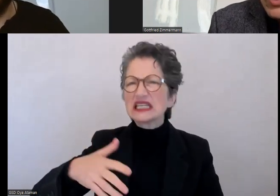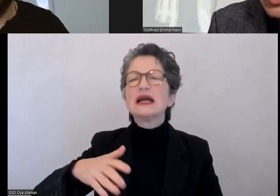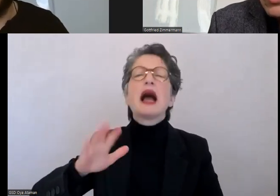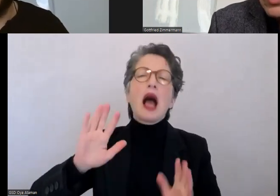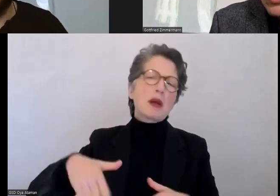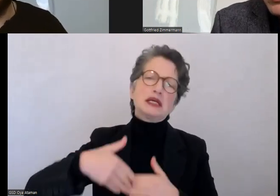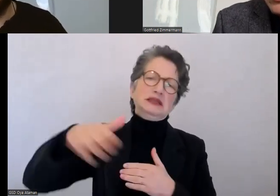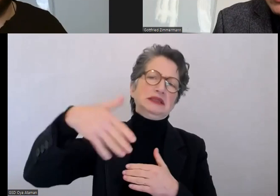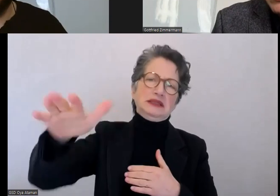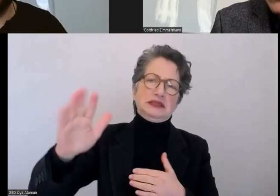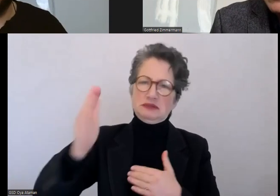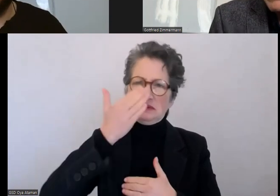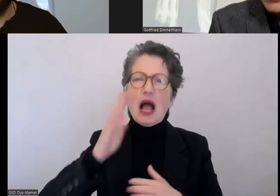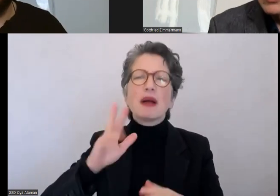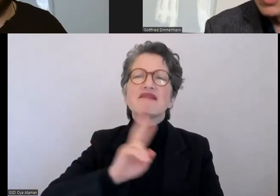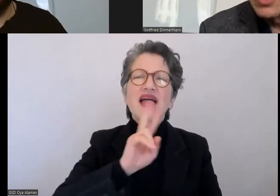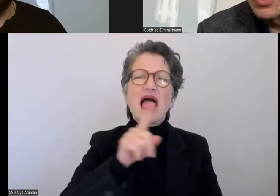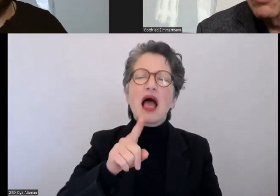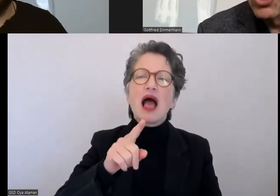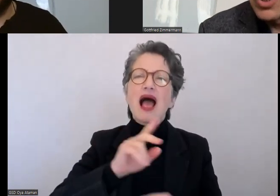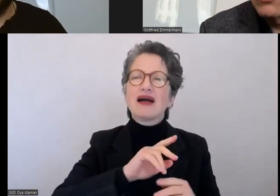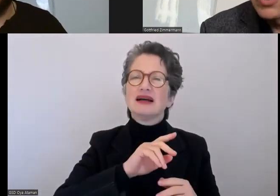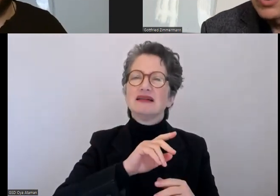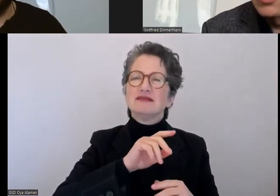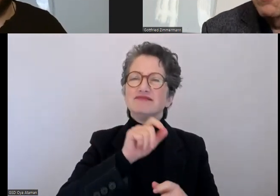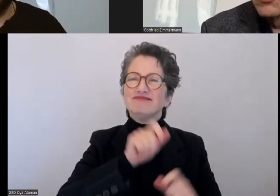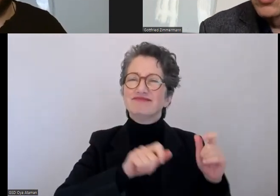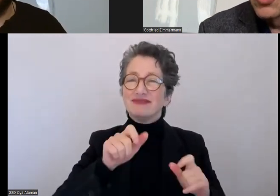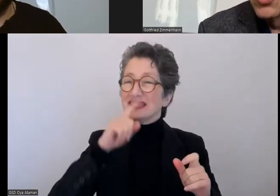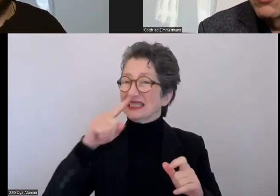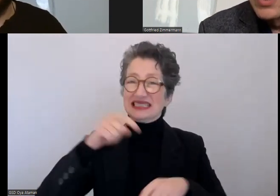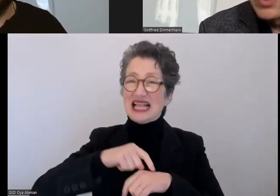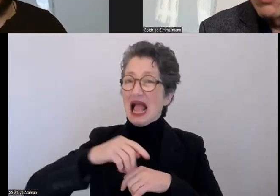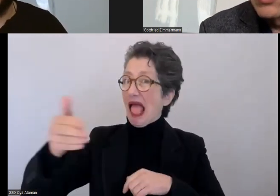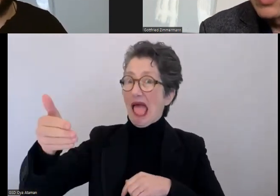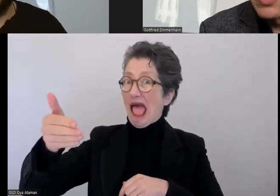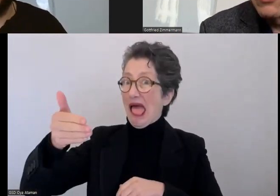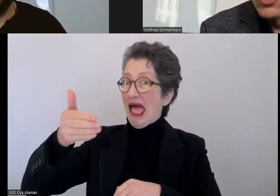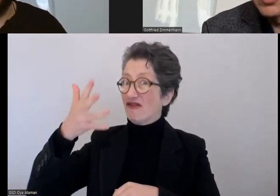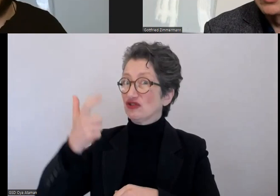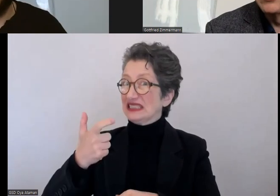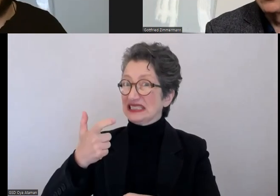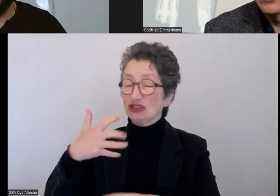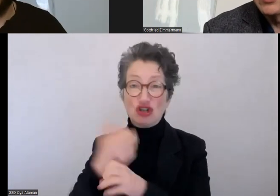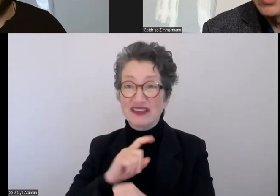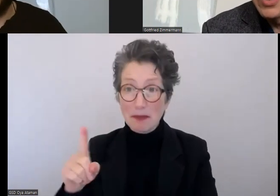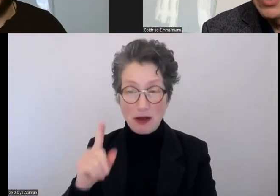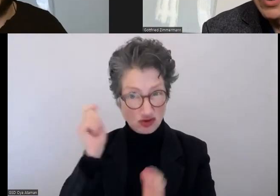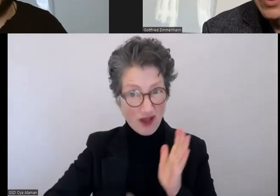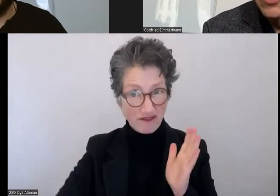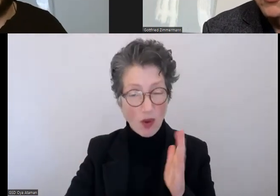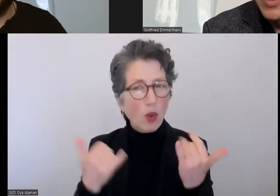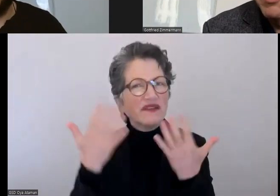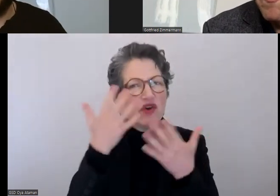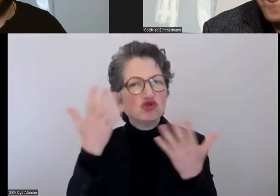lang. Können Anbieter, die den Fixtermin nicht einhalten, mit Strafen rechnen? Oder wie kann man sich das vorstellen? Ist ja